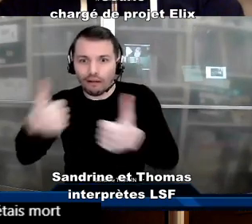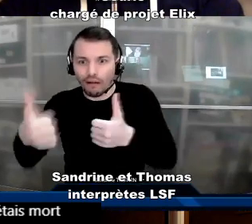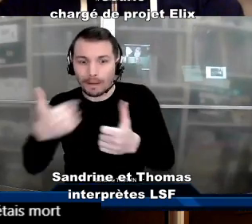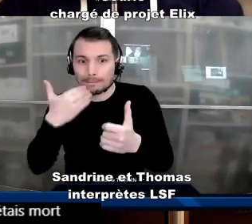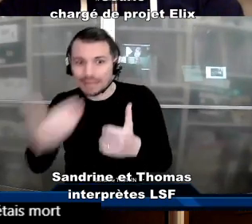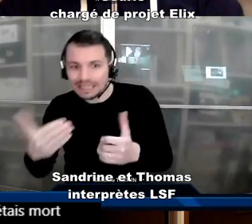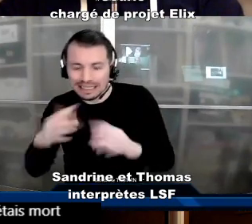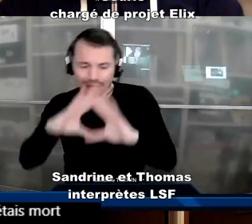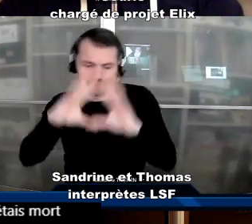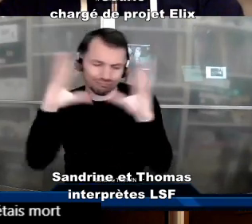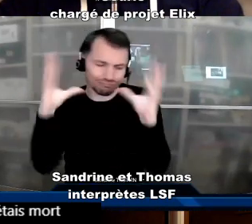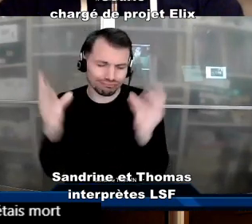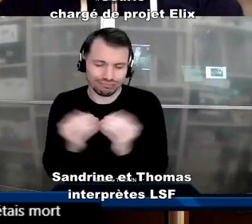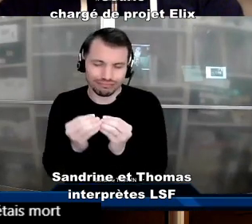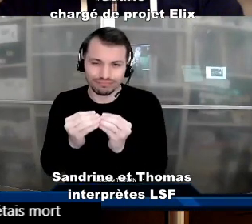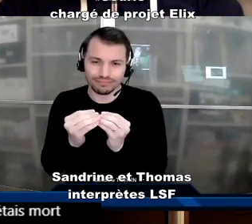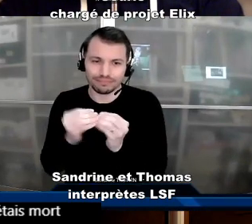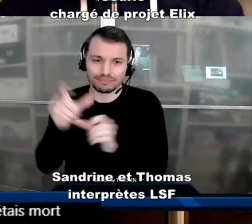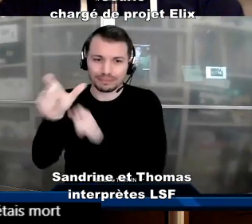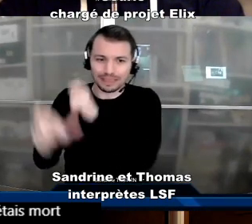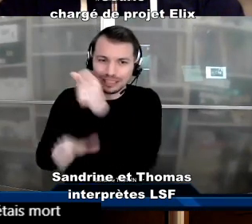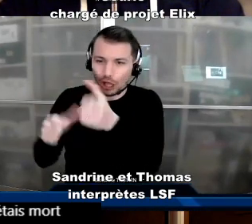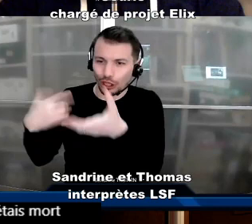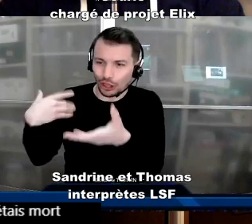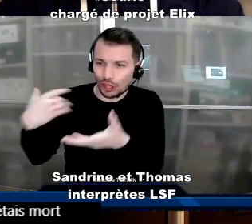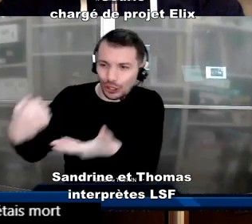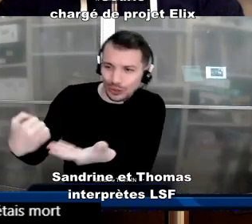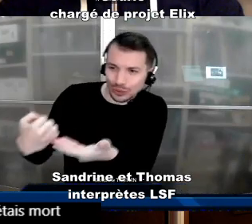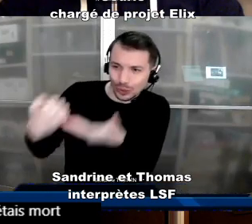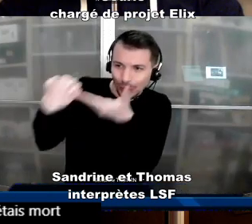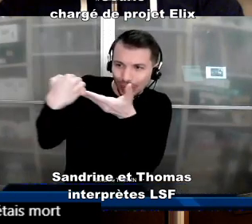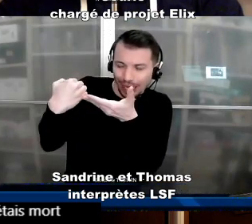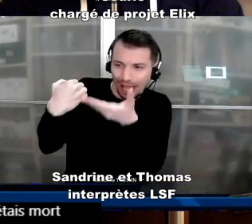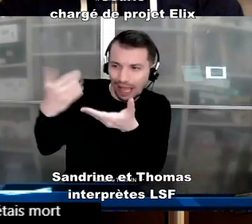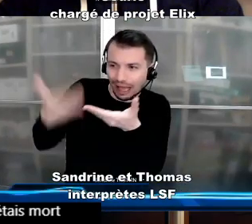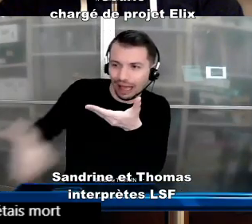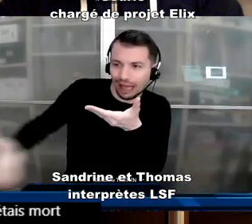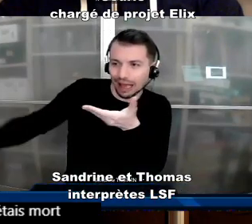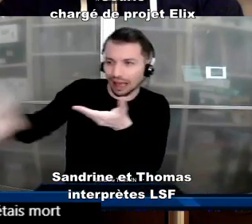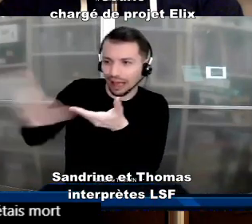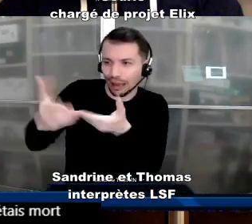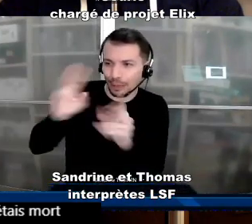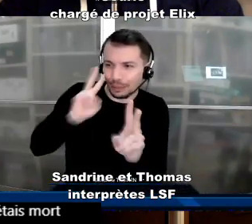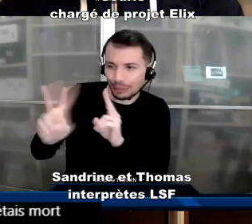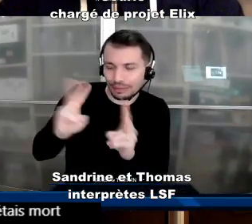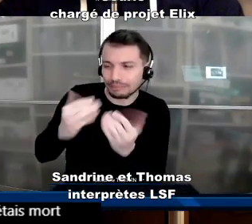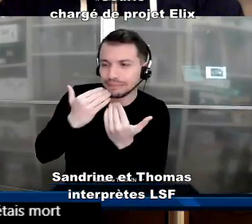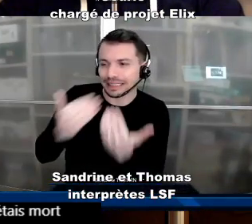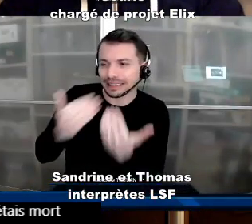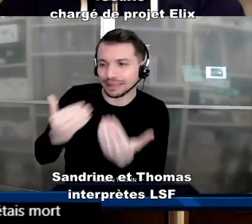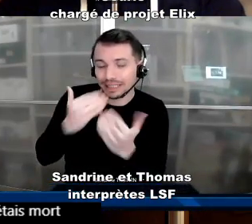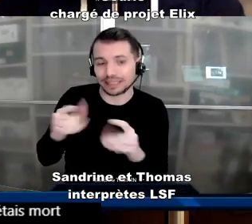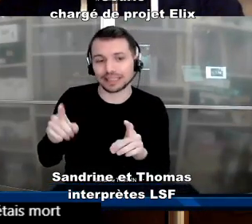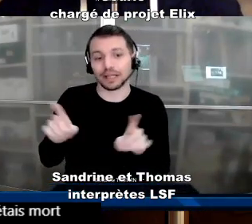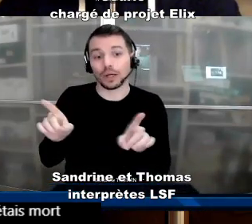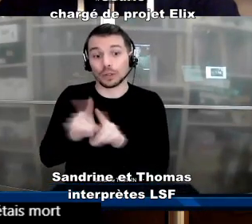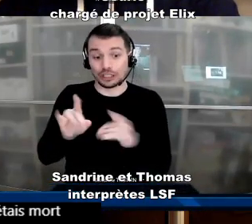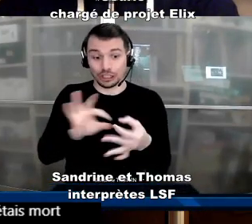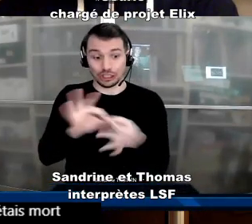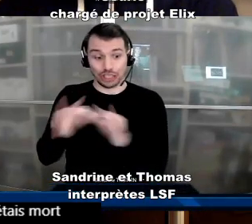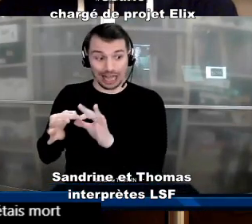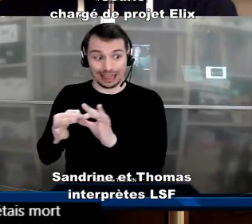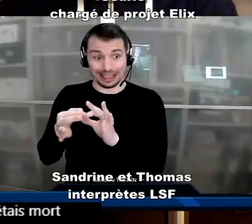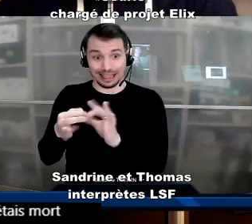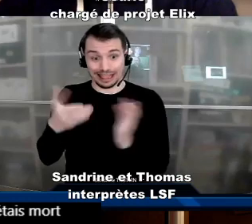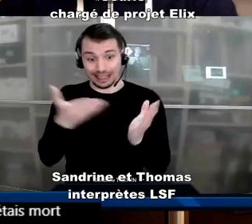les subs, tout le soutien que vous avez apporté pendant tout le long de la soirée et depuis le début de la chaîne Twitch. Merci à